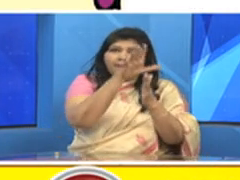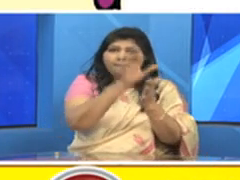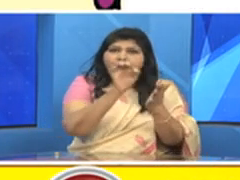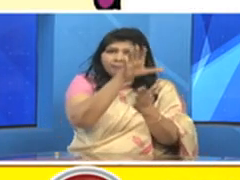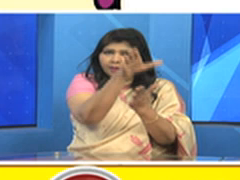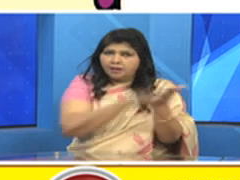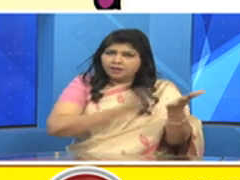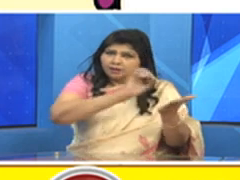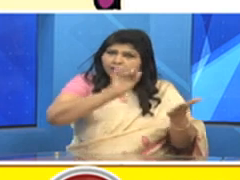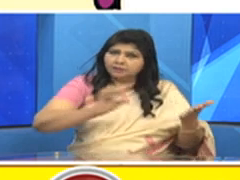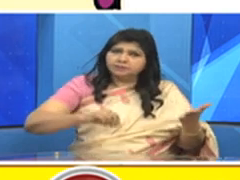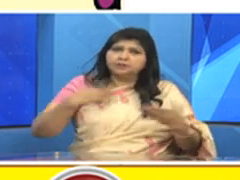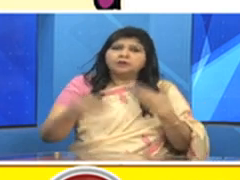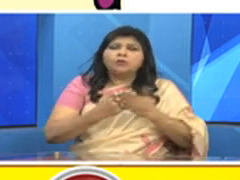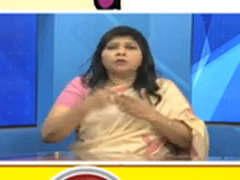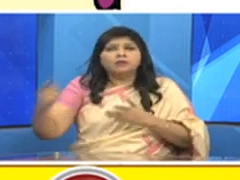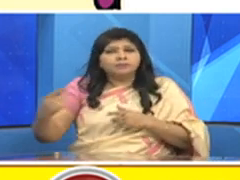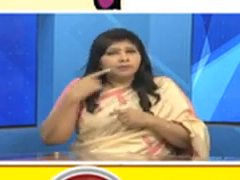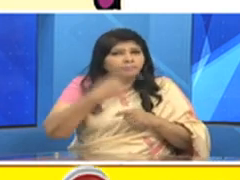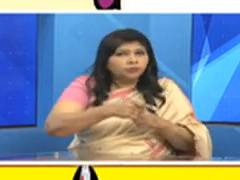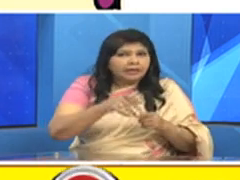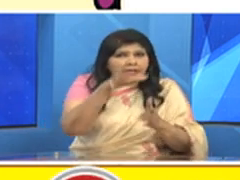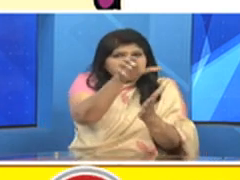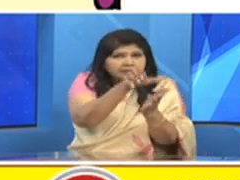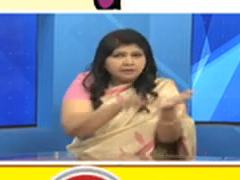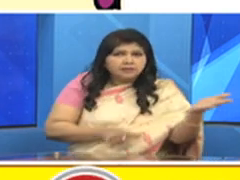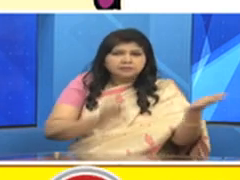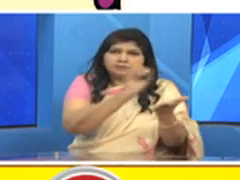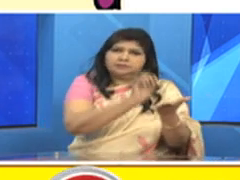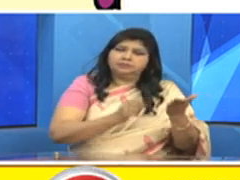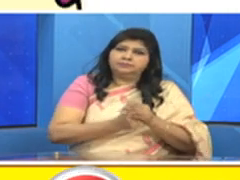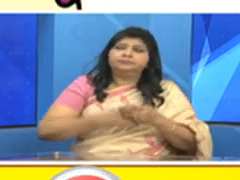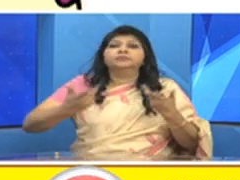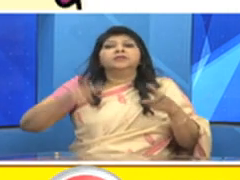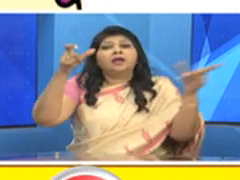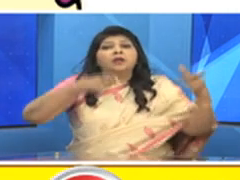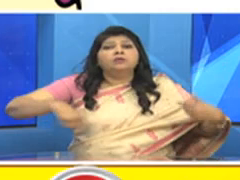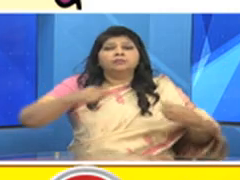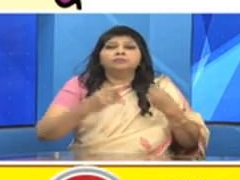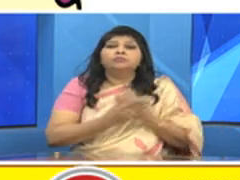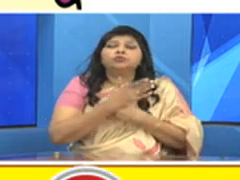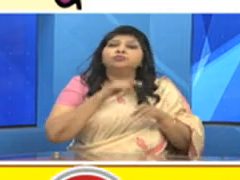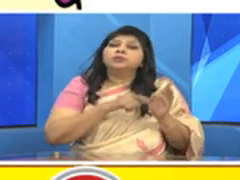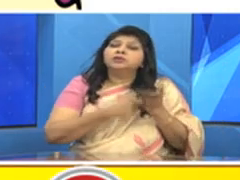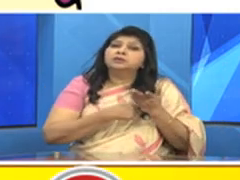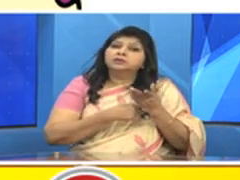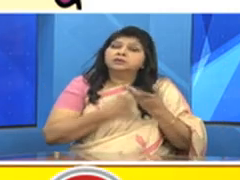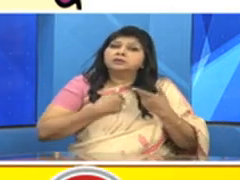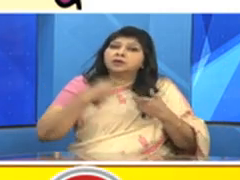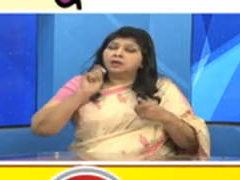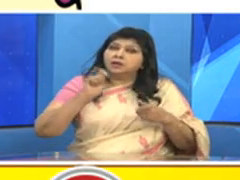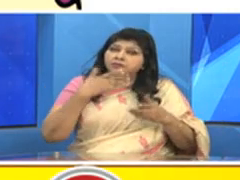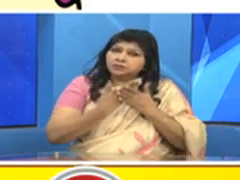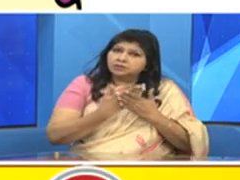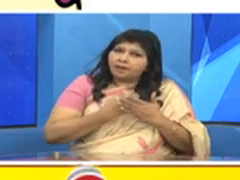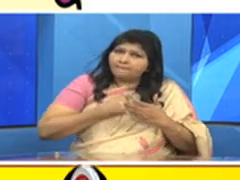है, जिसमें इन सभी चीजों को एक लिस्ट बना डाली है। जैसे लोग नए साल पे न्यू ईयर